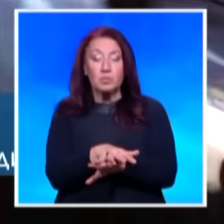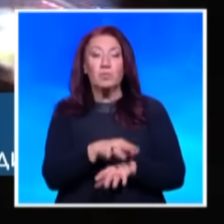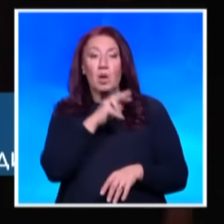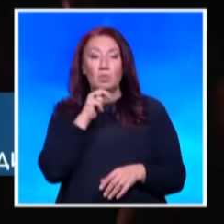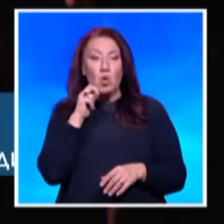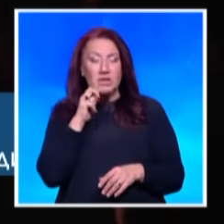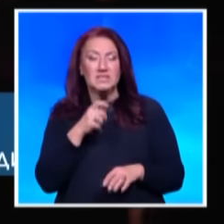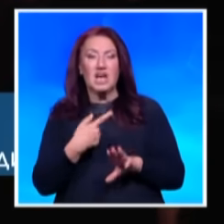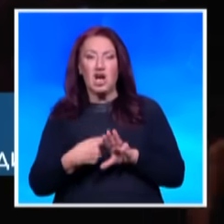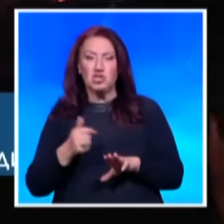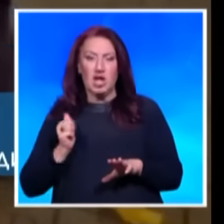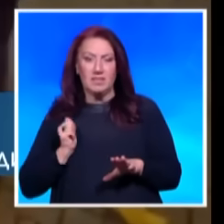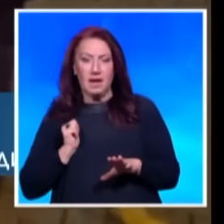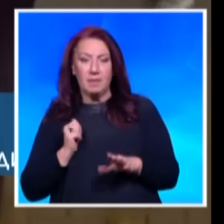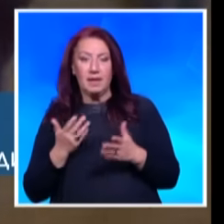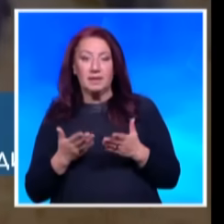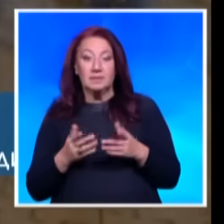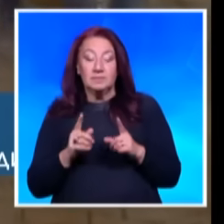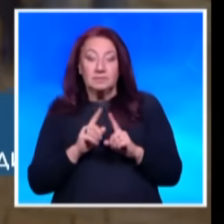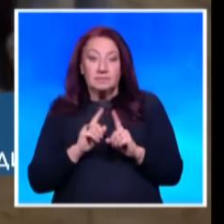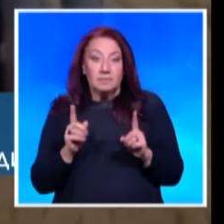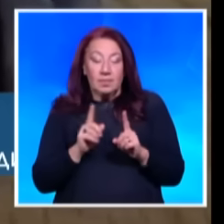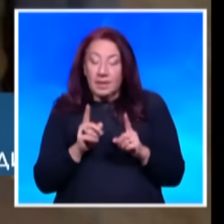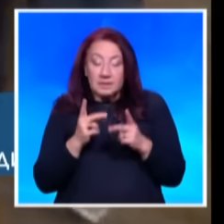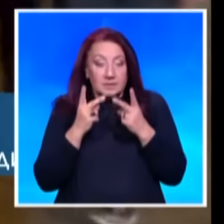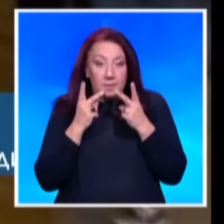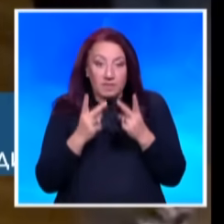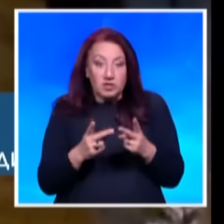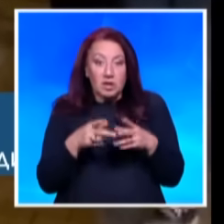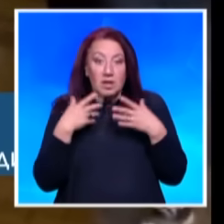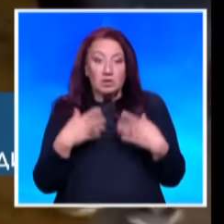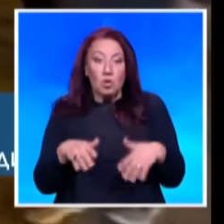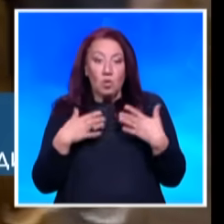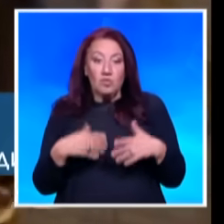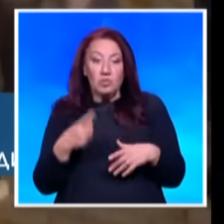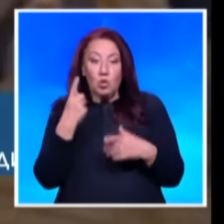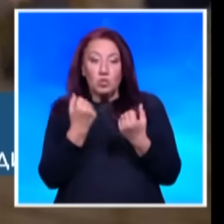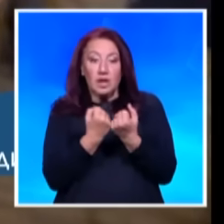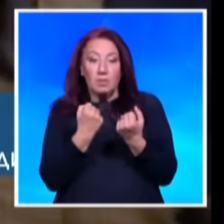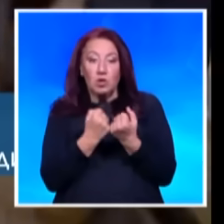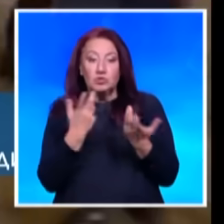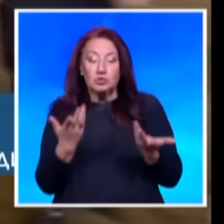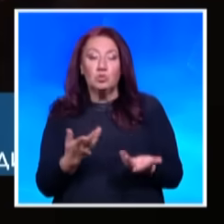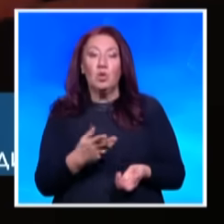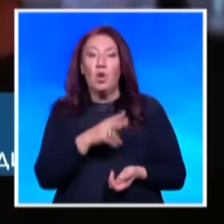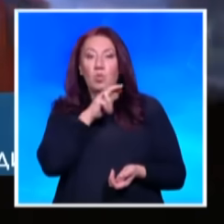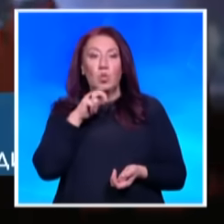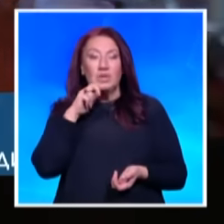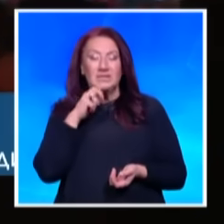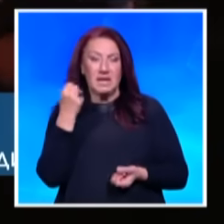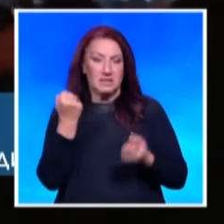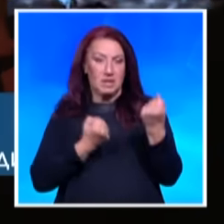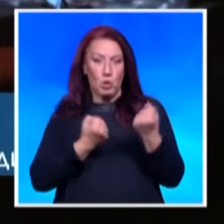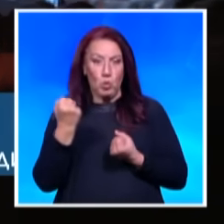жандармерия. По мои впечатления не съм виждала толкова много струпани на едно място полицейски автомобили. Зоната